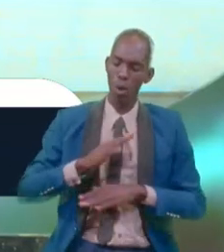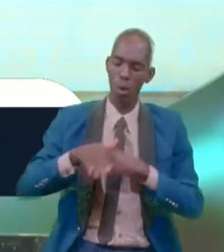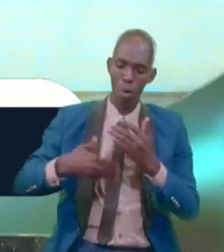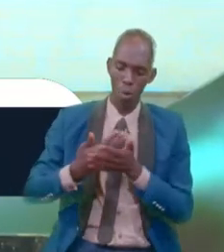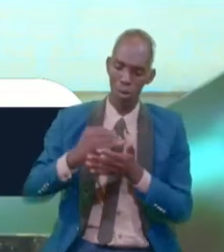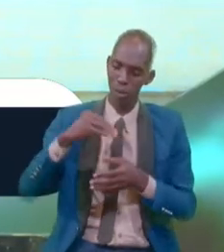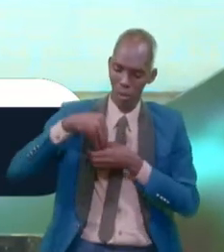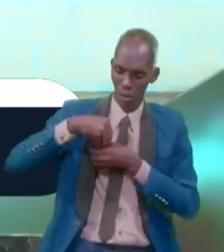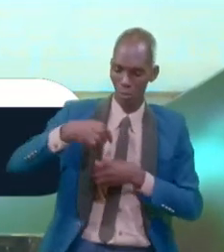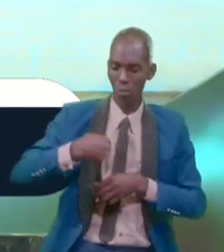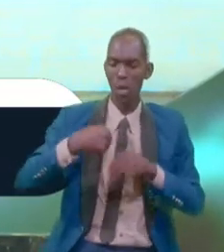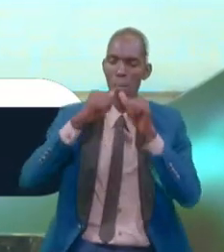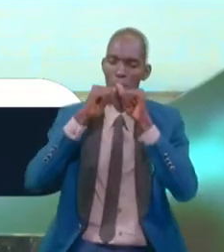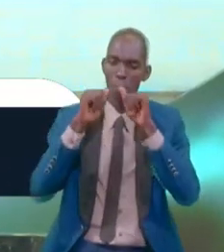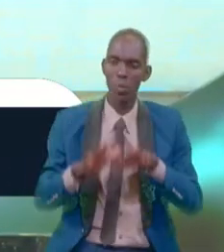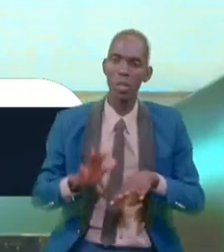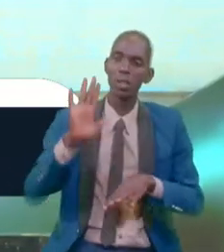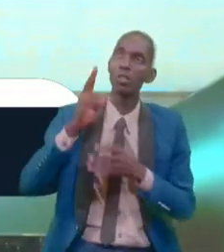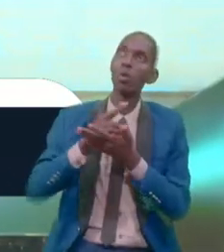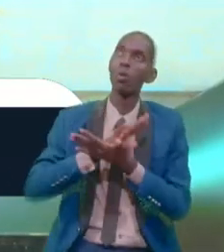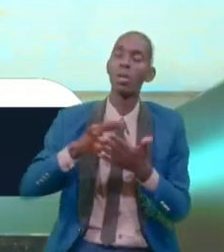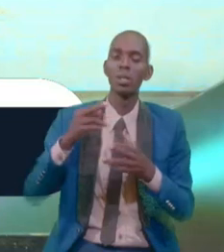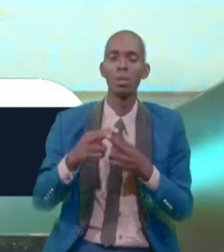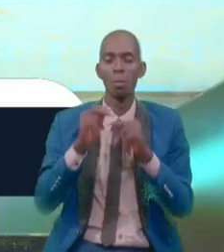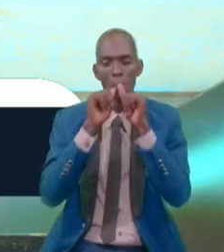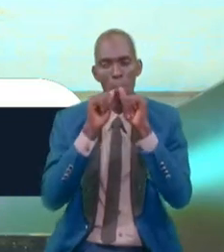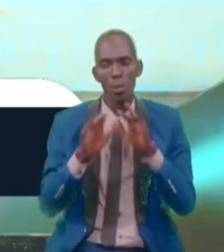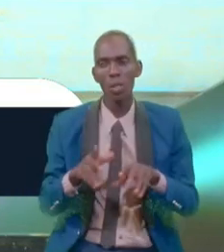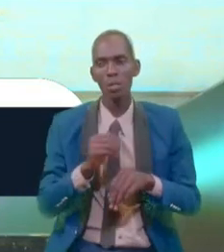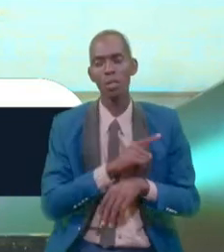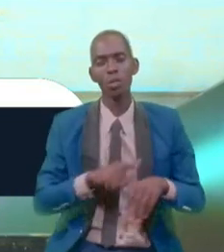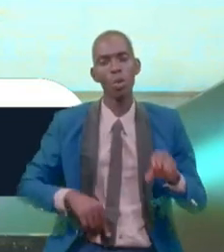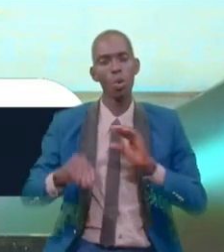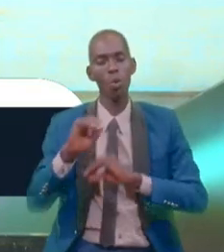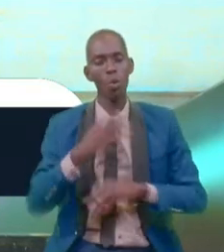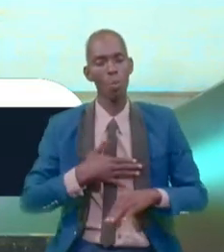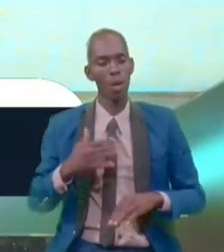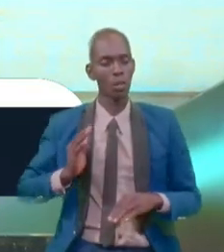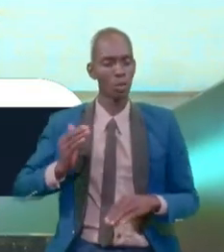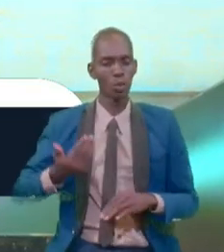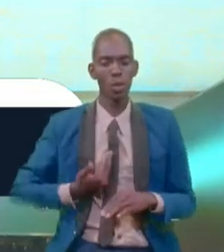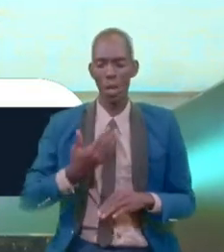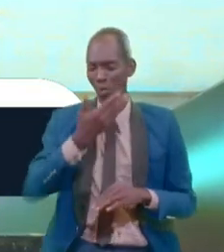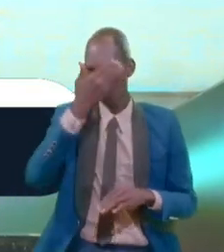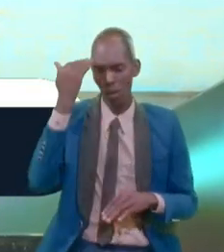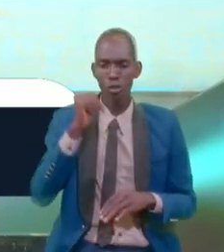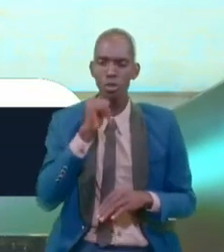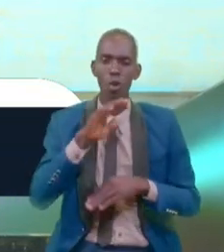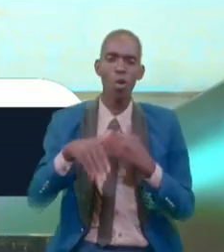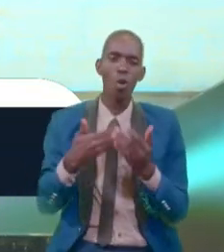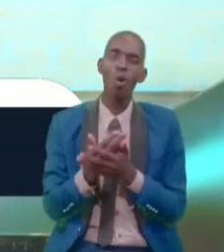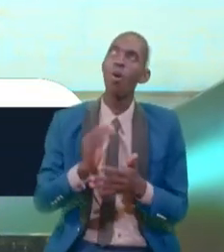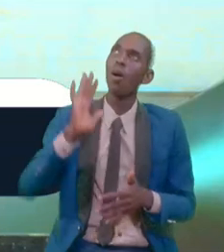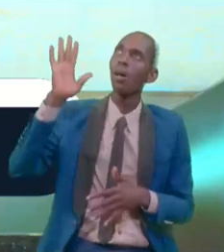Mon âme bénit l'Éternel, que tout ce qui est en moi bénisse son saint nom. Mon âme bénit l'Éternel et n'oublie aucun de